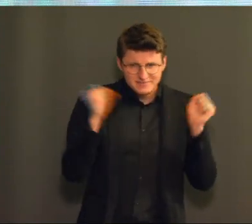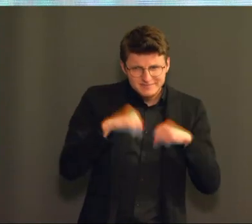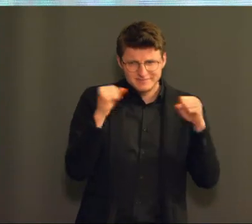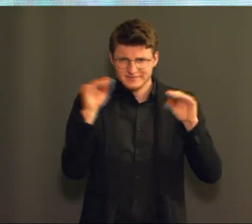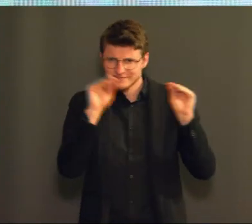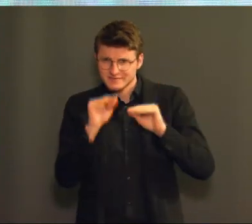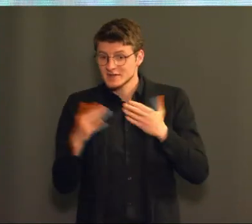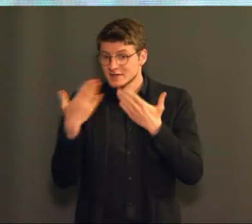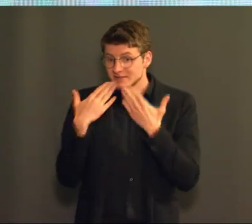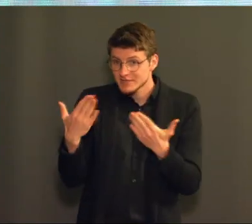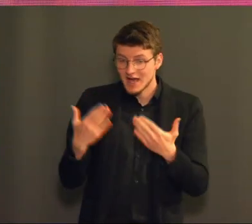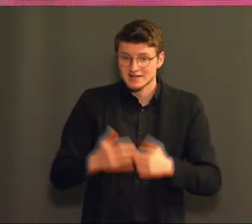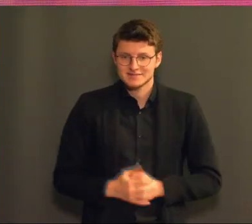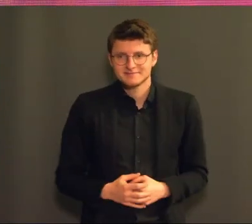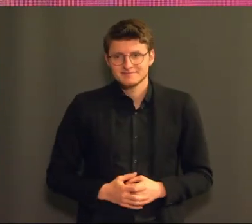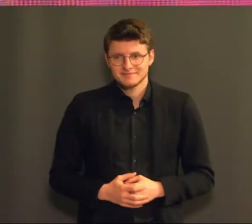Dank u wel.